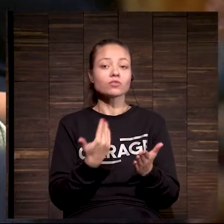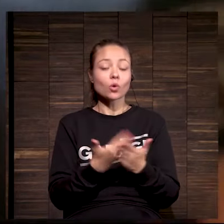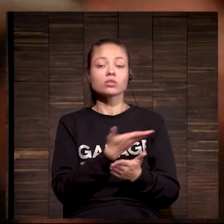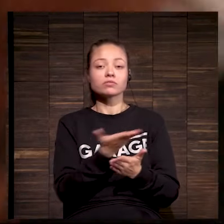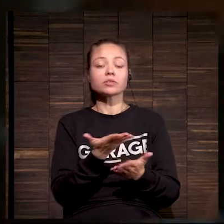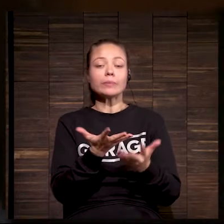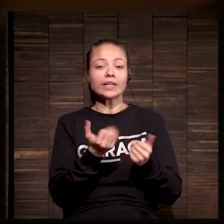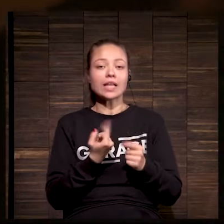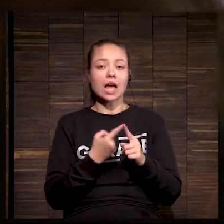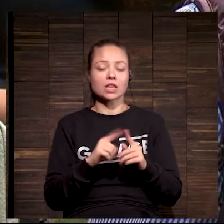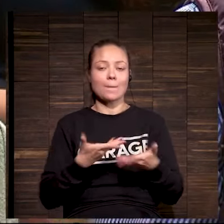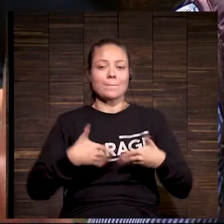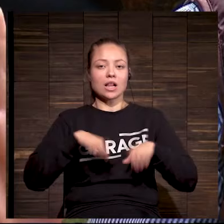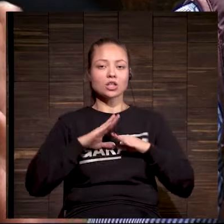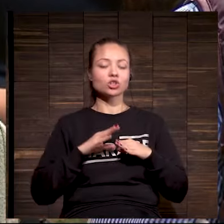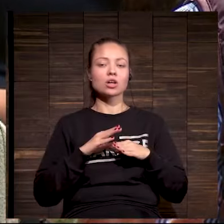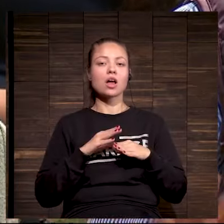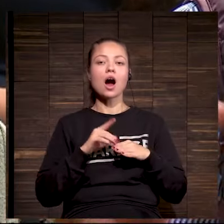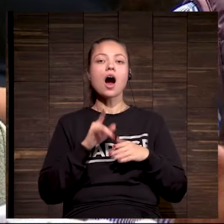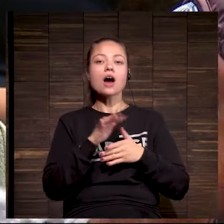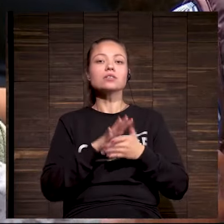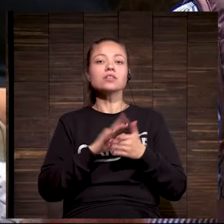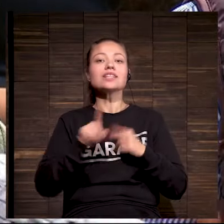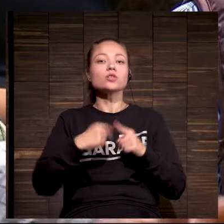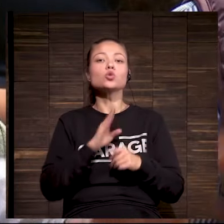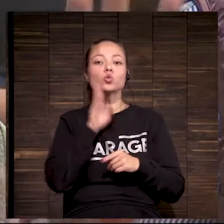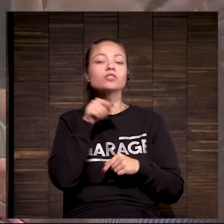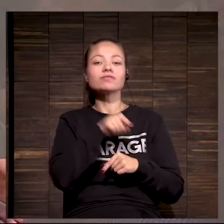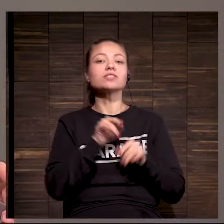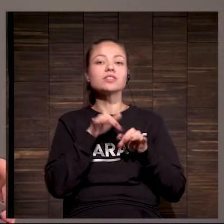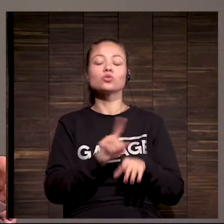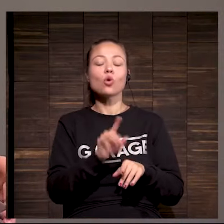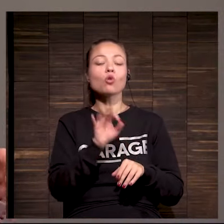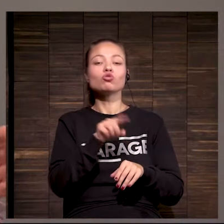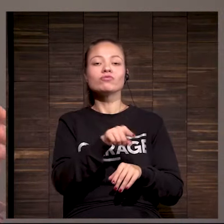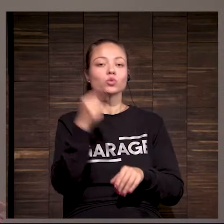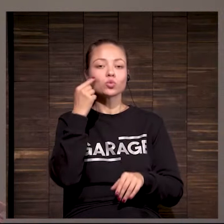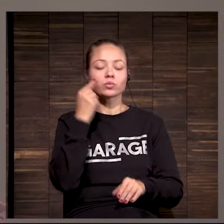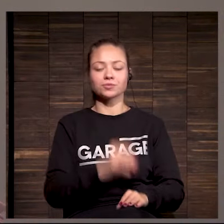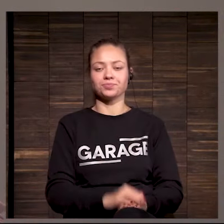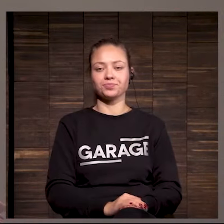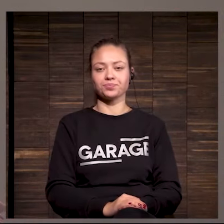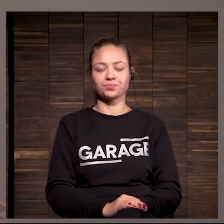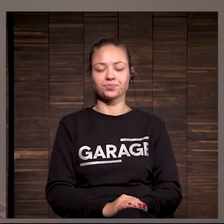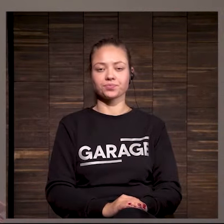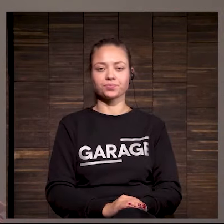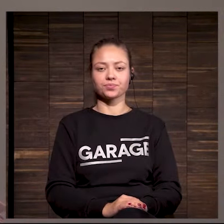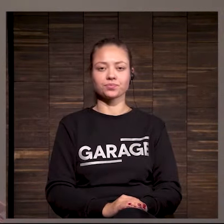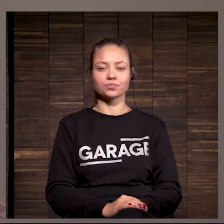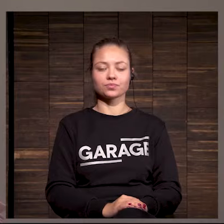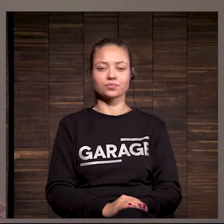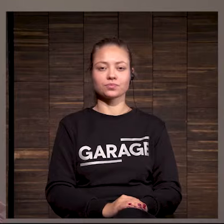приняли это предложение что стал что вы сделали на следующее утро чего в начале